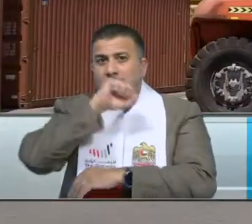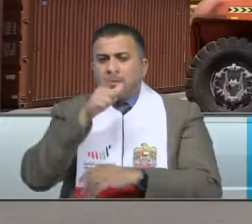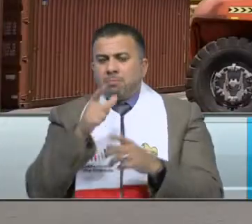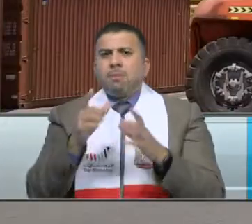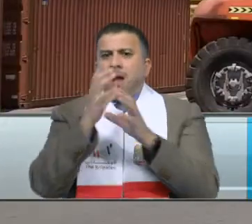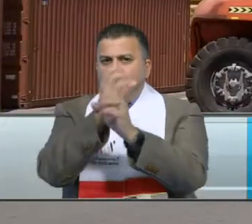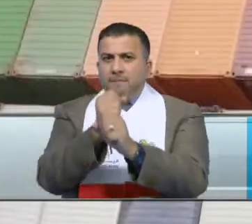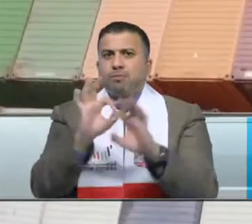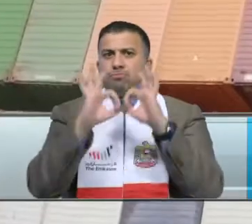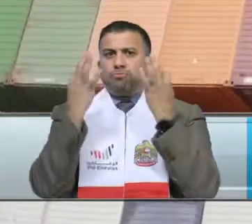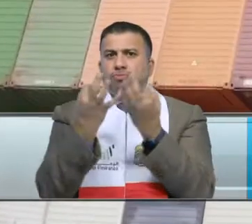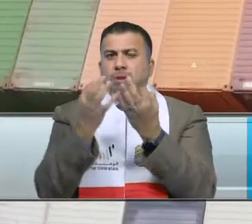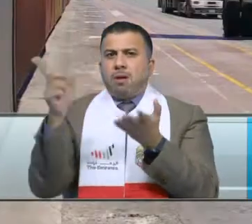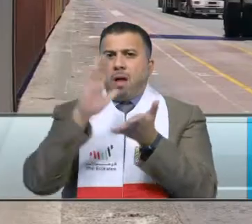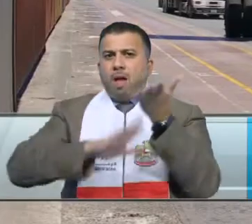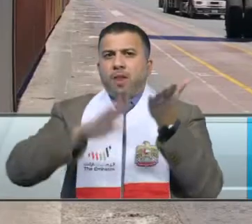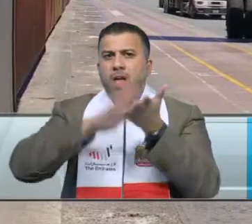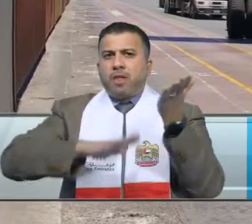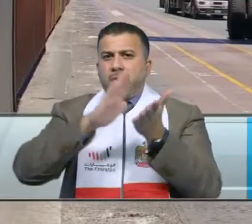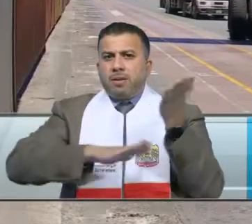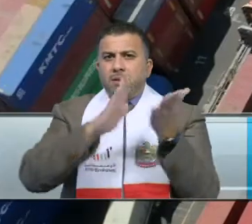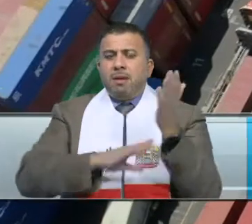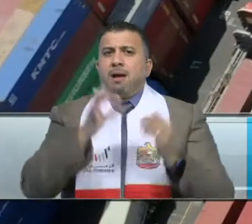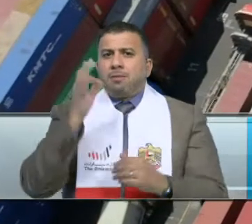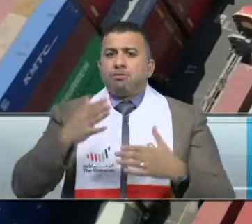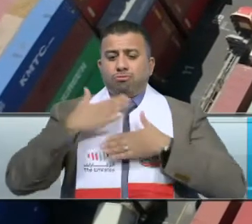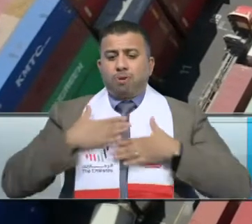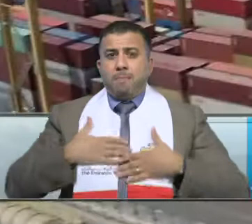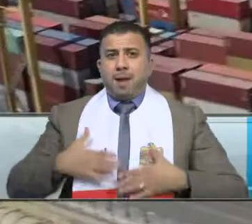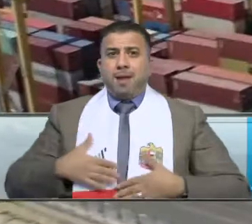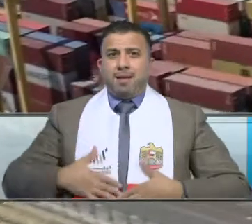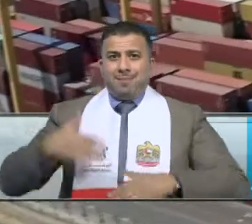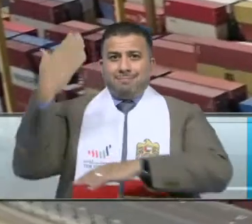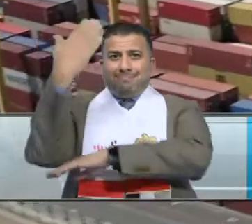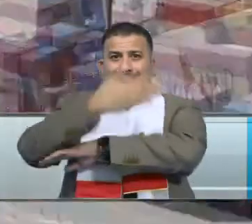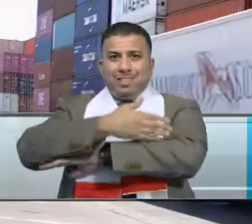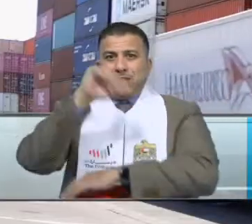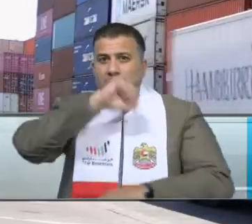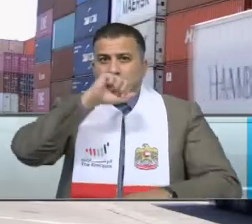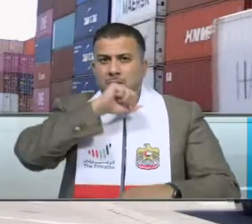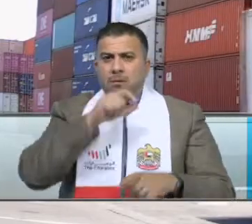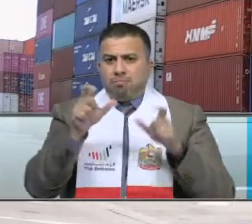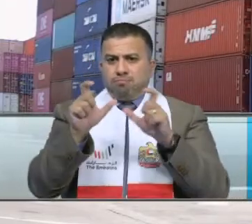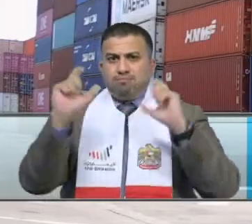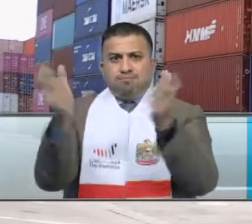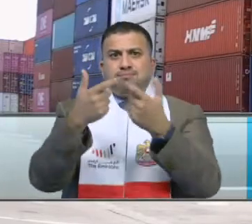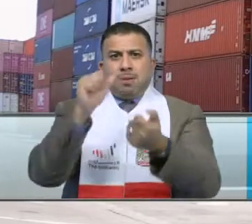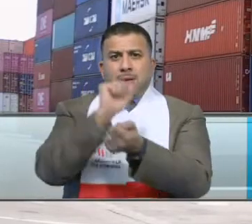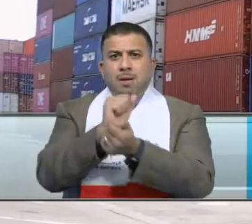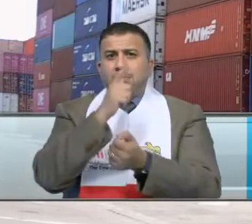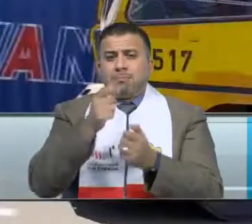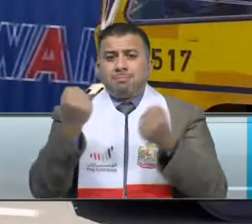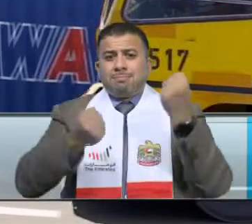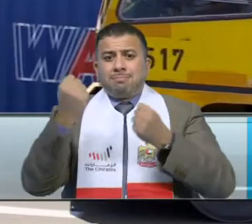في حماية المجتمع من تلك الآفة الخطيرة. وكانت جمارك الشارقة قد نجحت مؤخرا في ضبط محاولة تهريب